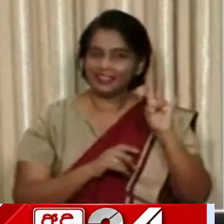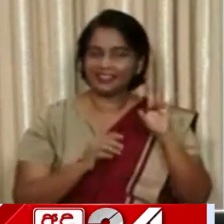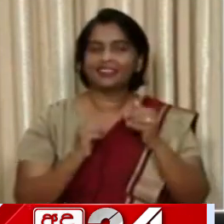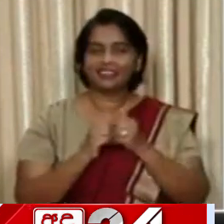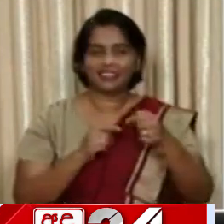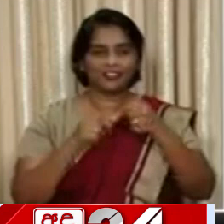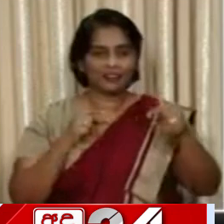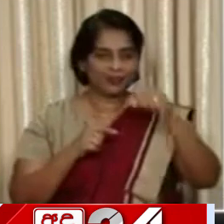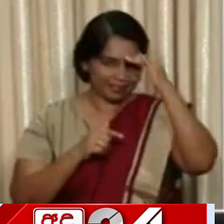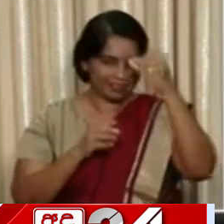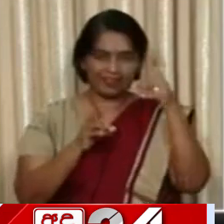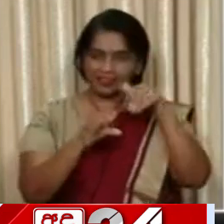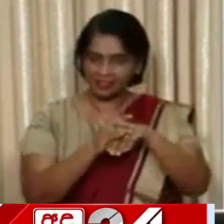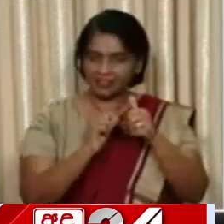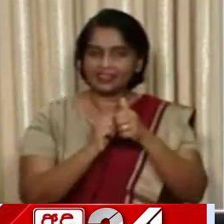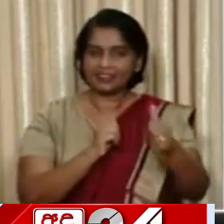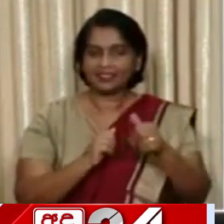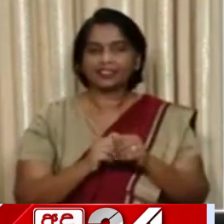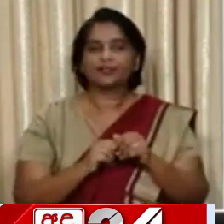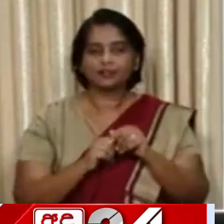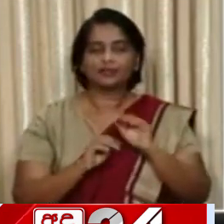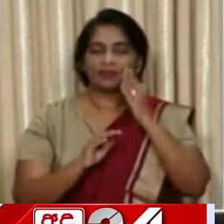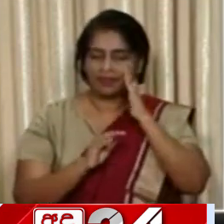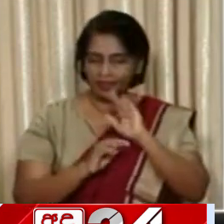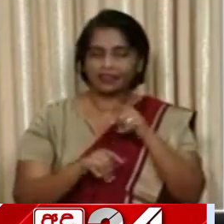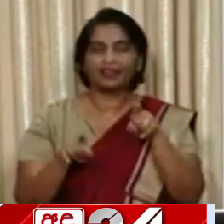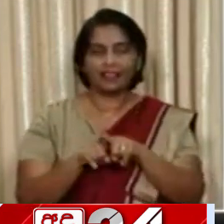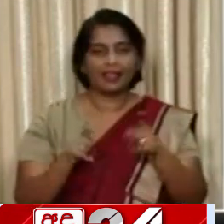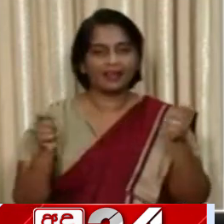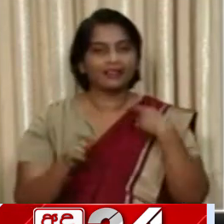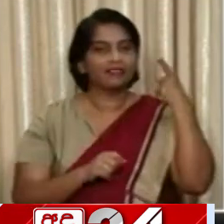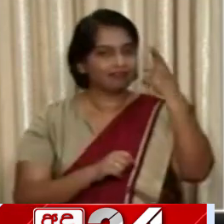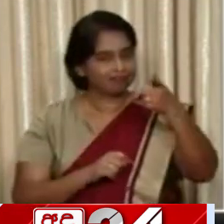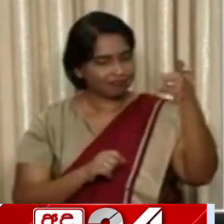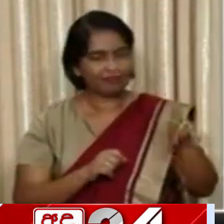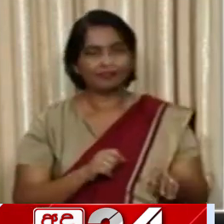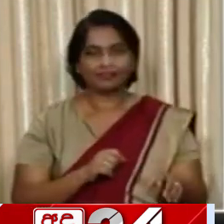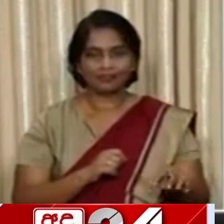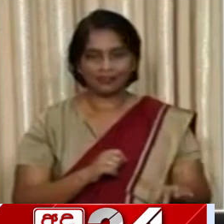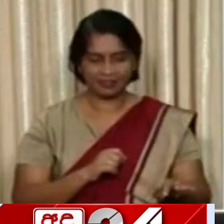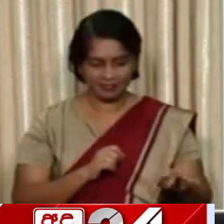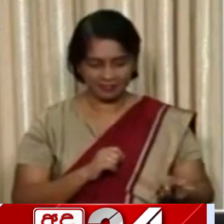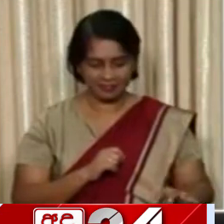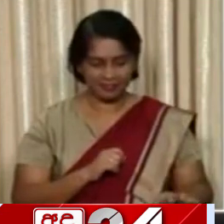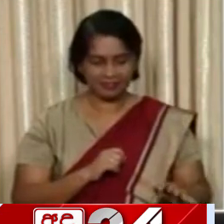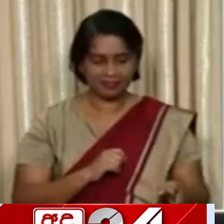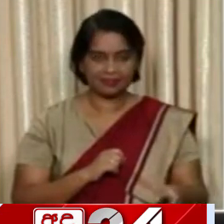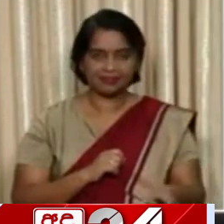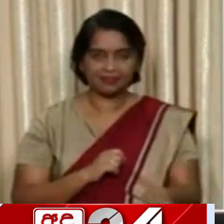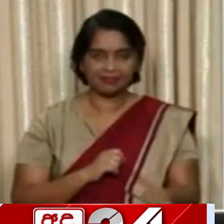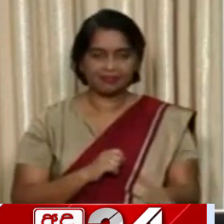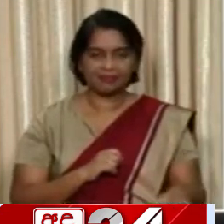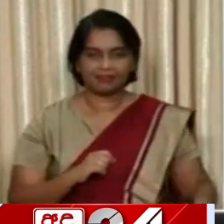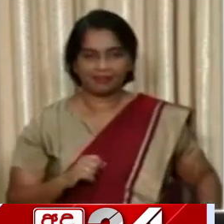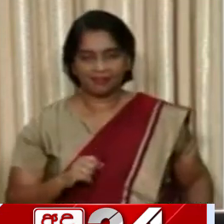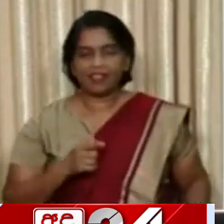විපක්ෂ නායක ධූරයේ කටයුතු කරපු හැමෝම සාමාන්‍යයෙන් මේ වගේ කඩපොළවල් වලට යනවා වෙනස්සල් වලට ගිහිල්ලා මිල ගන්න හොයා ගන්නවා